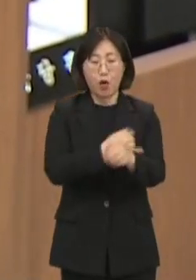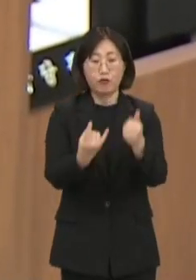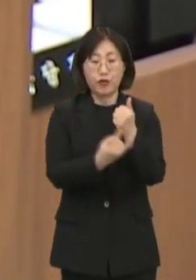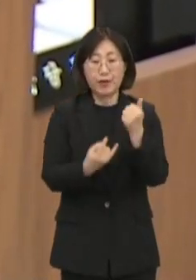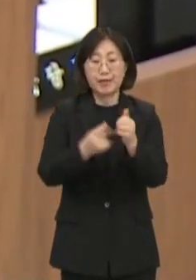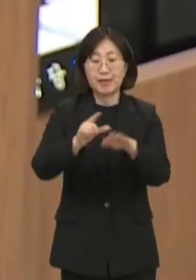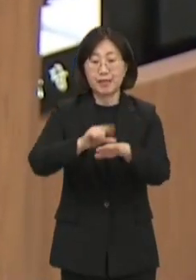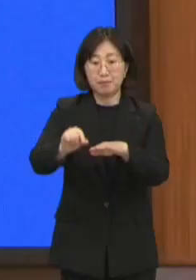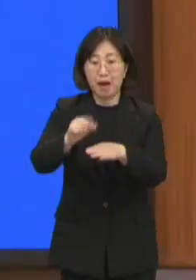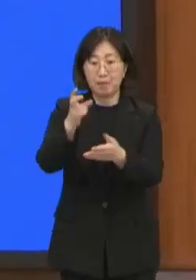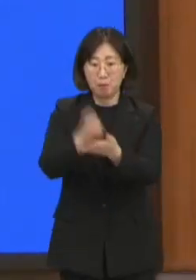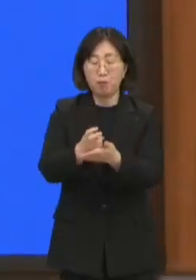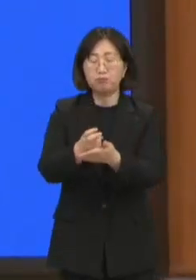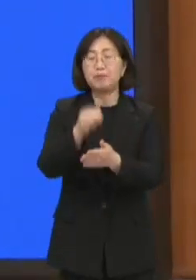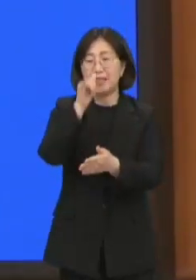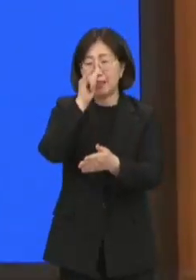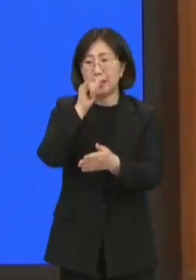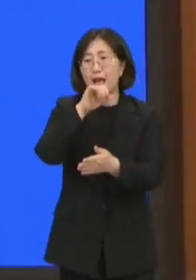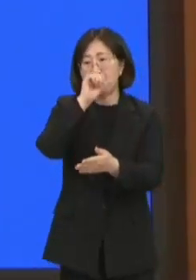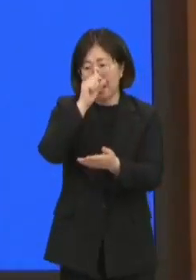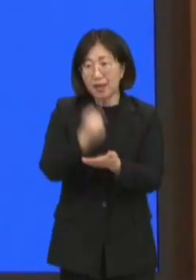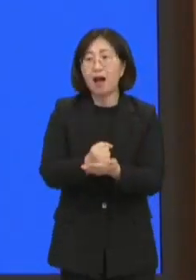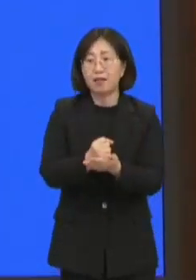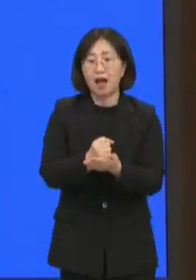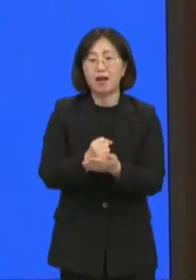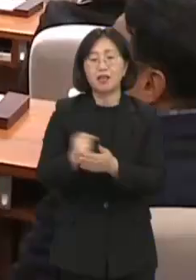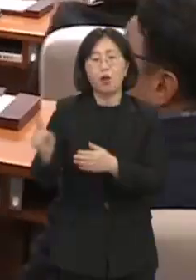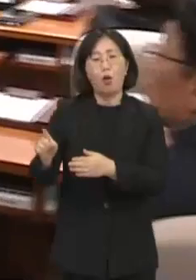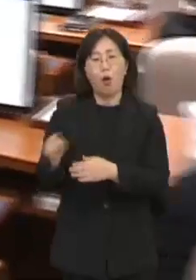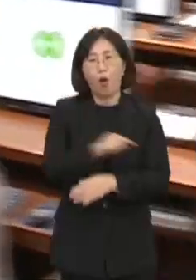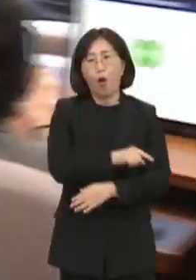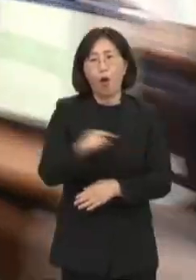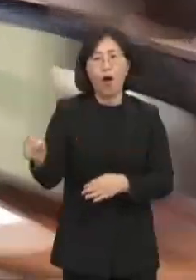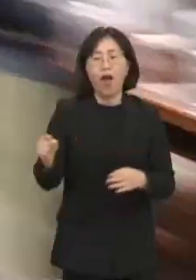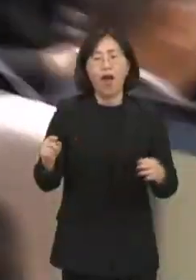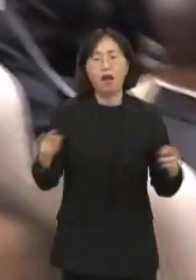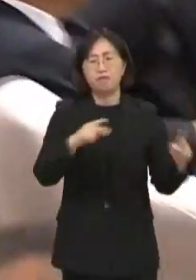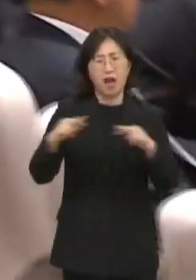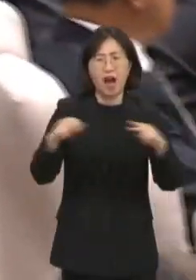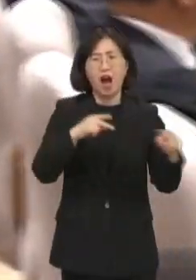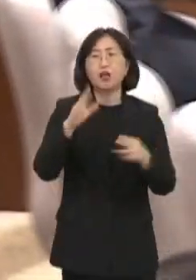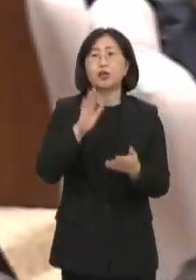바람직하다는 의견을 제시하는 등 뜨거운 이슈가 되고 있습니다. TJB 강진원입니다.